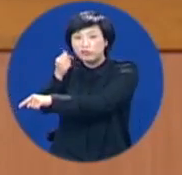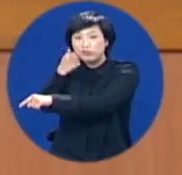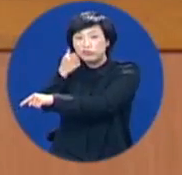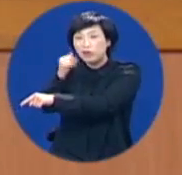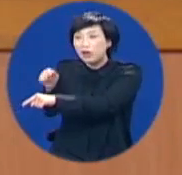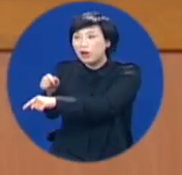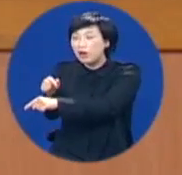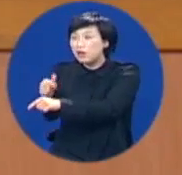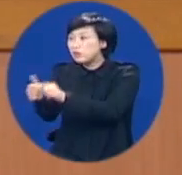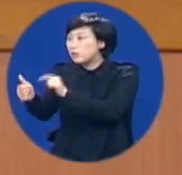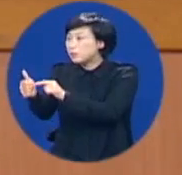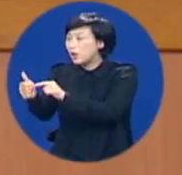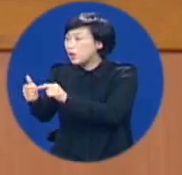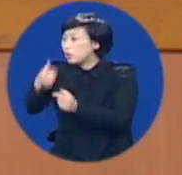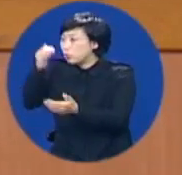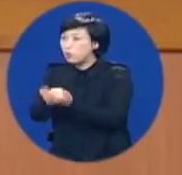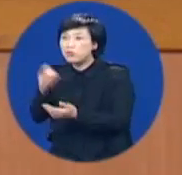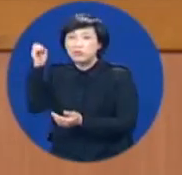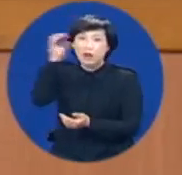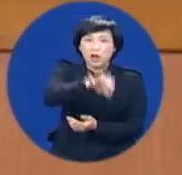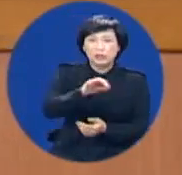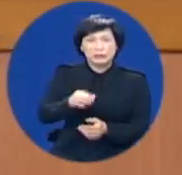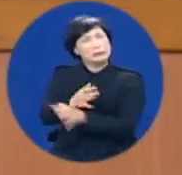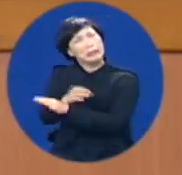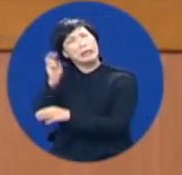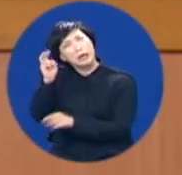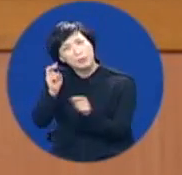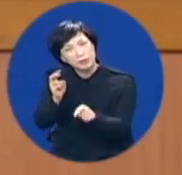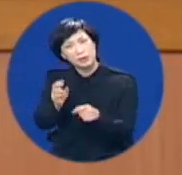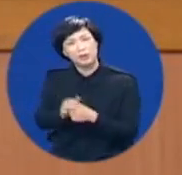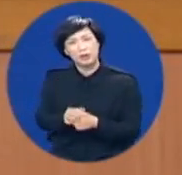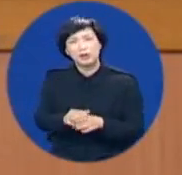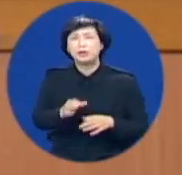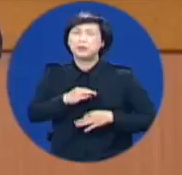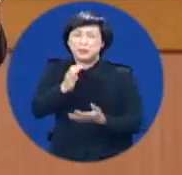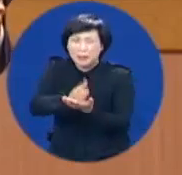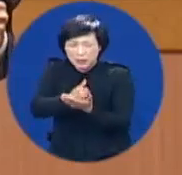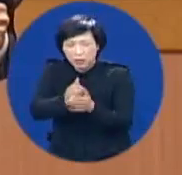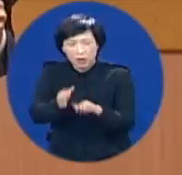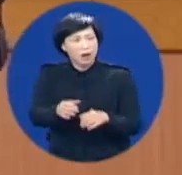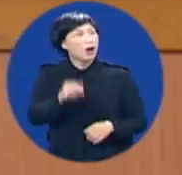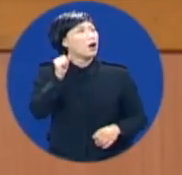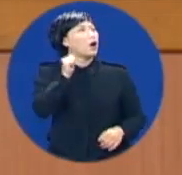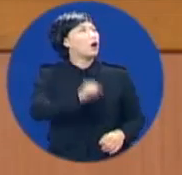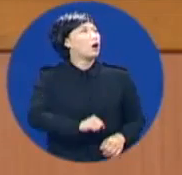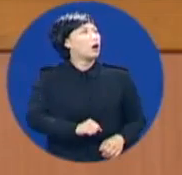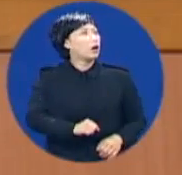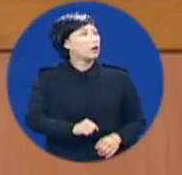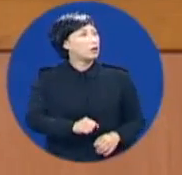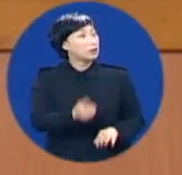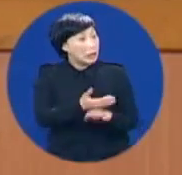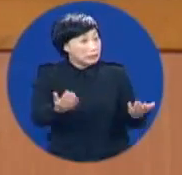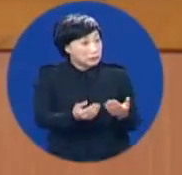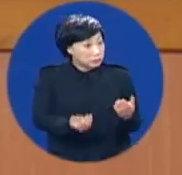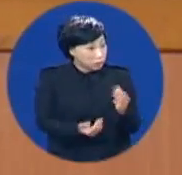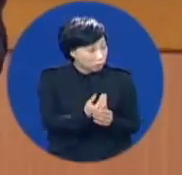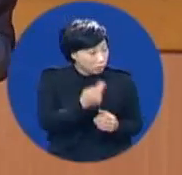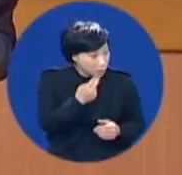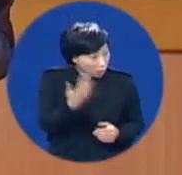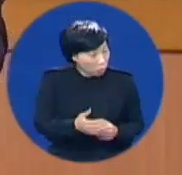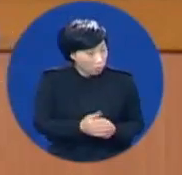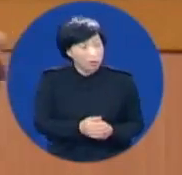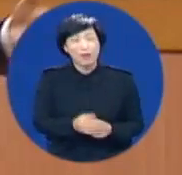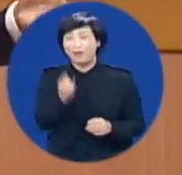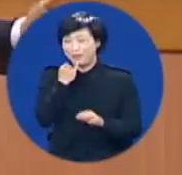저놈이 돌멩이 던져서 그랬어요. 아마 장난하다 그런 것 같아요. 아 그러냐, 다른 일이 일어난 건 아니냐? 예 그래요